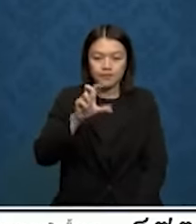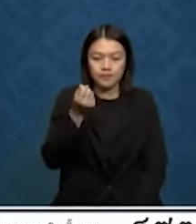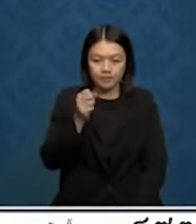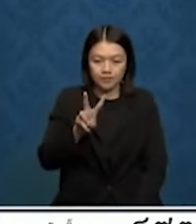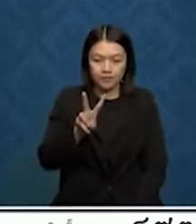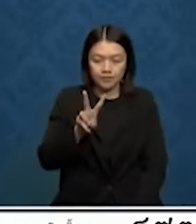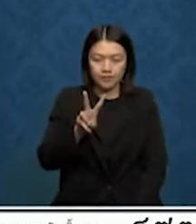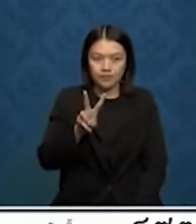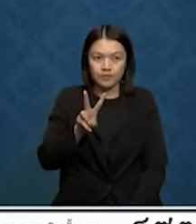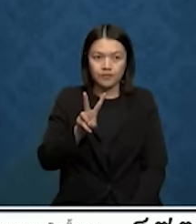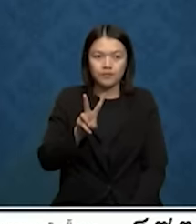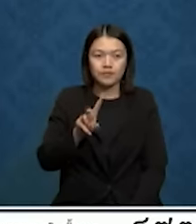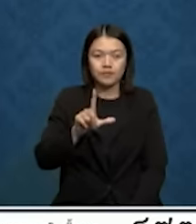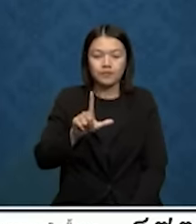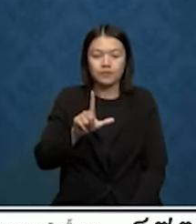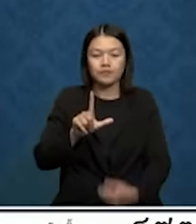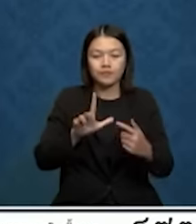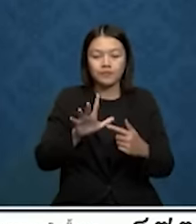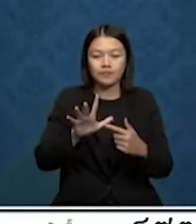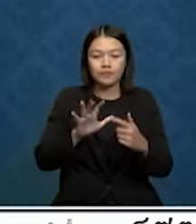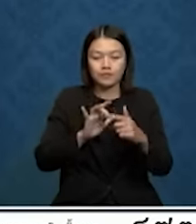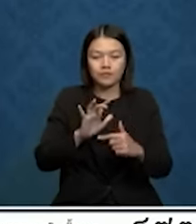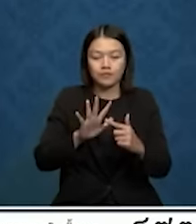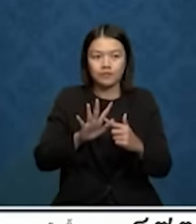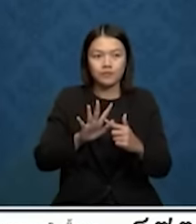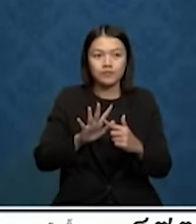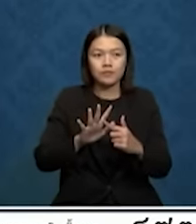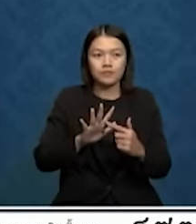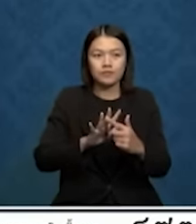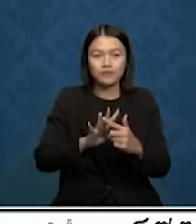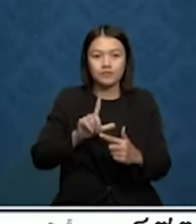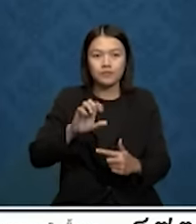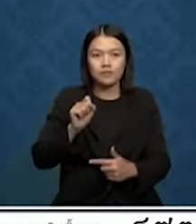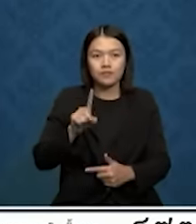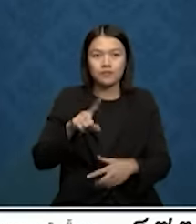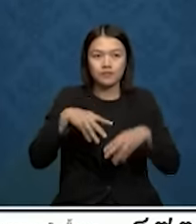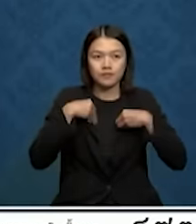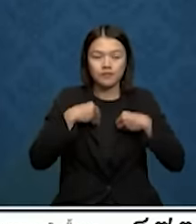312นายล้ำเลิศพัวพัฒนาโชธ เห็นช